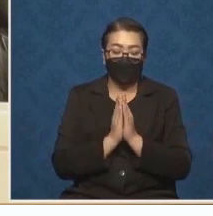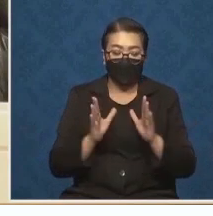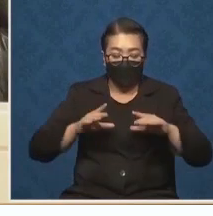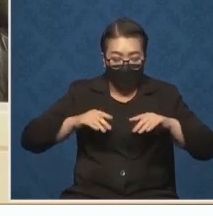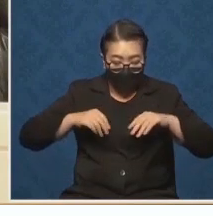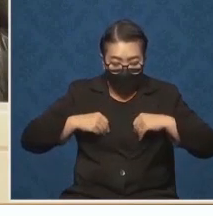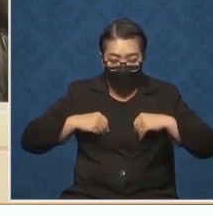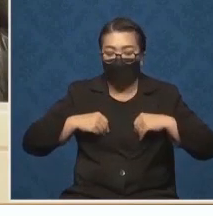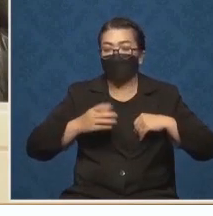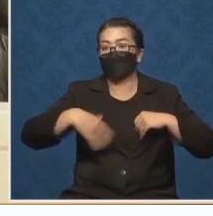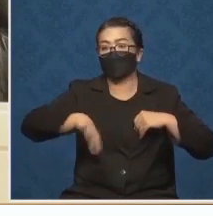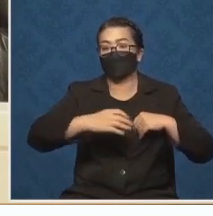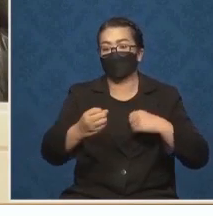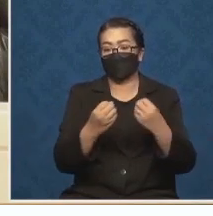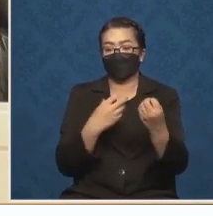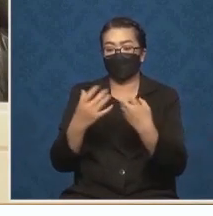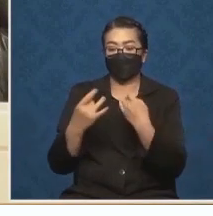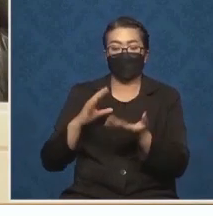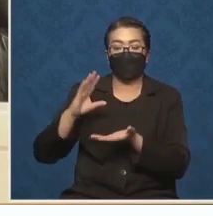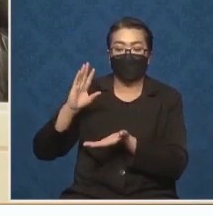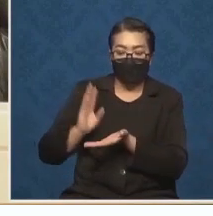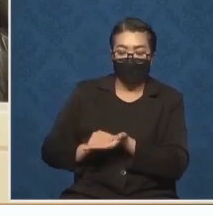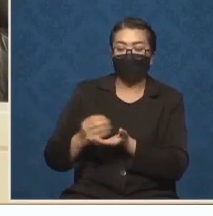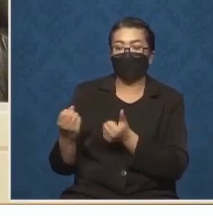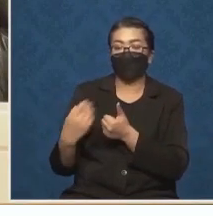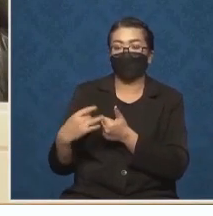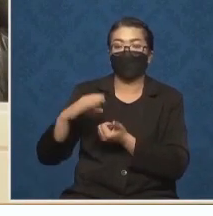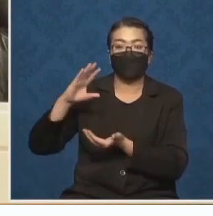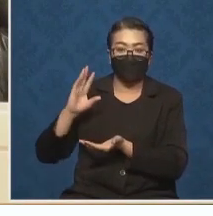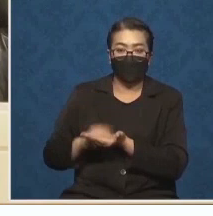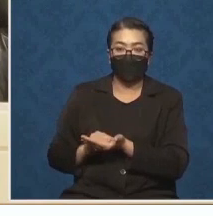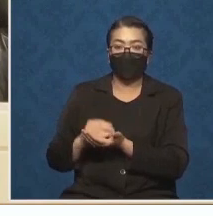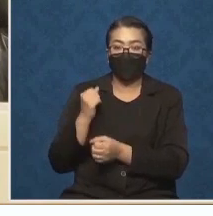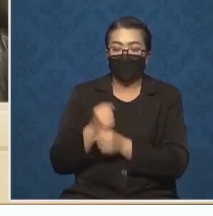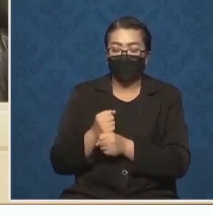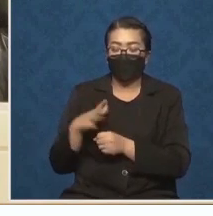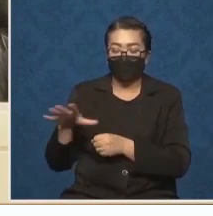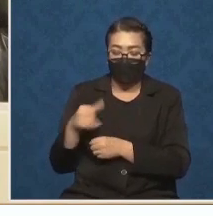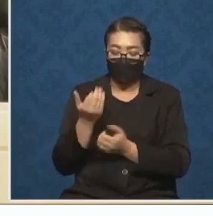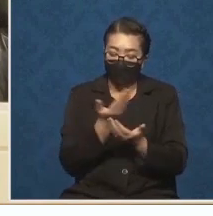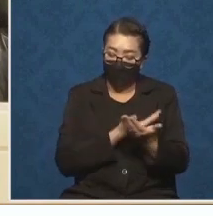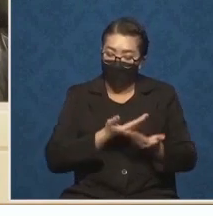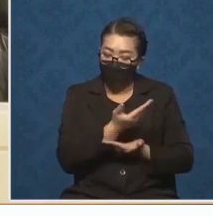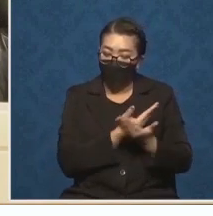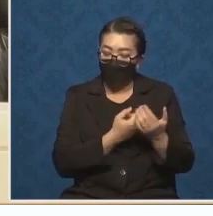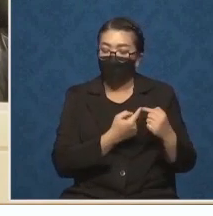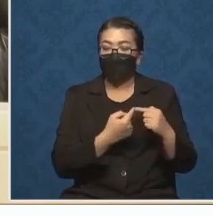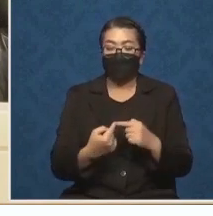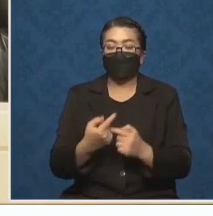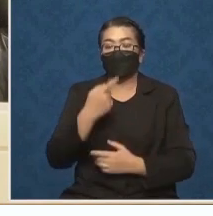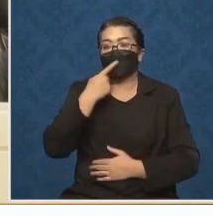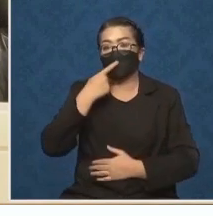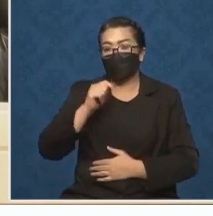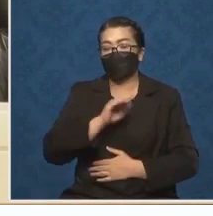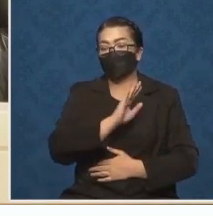ทุกประเด็นและก็ทุกข้อเสนอแนะนะคะสำหรับการตอบประเด็นคำถ